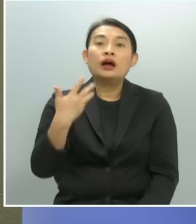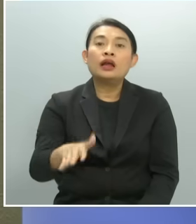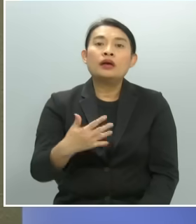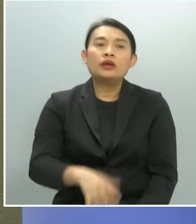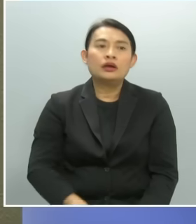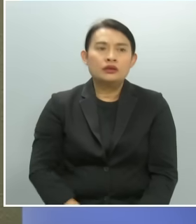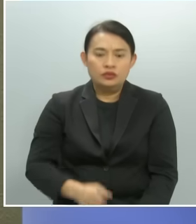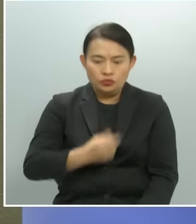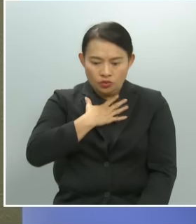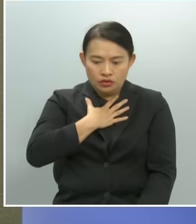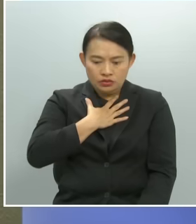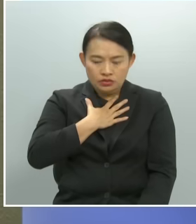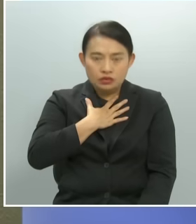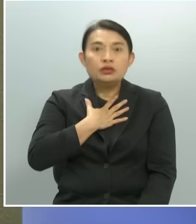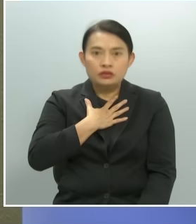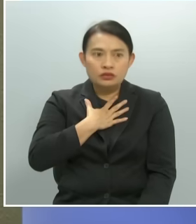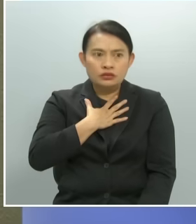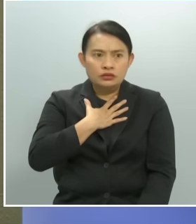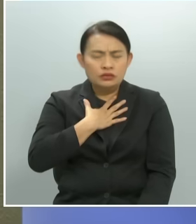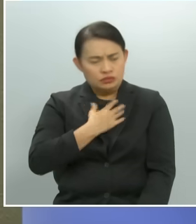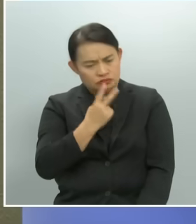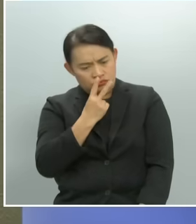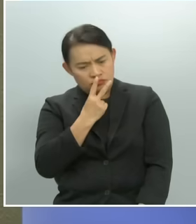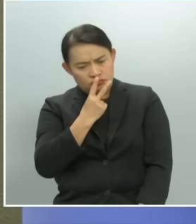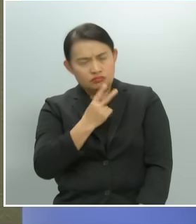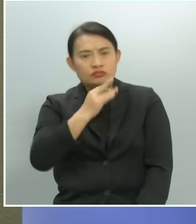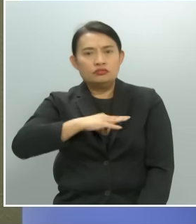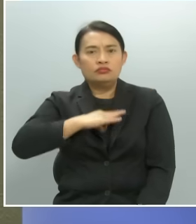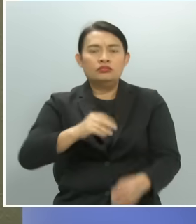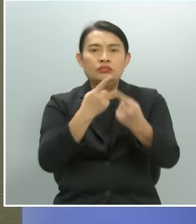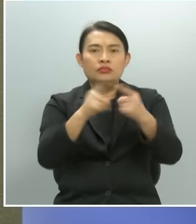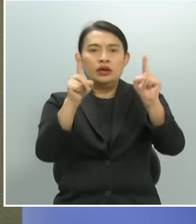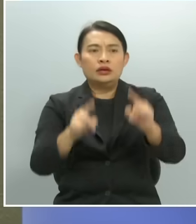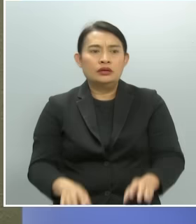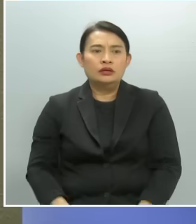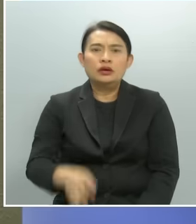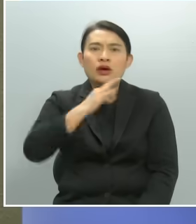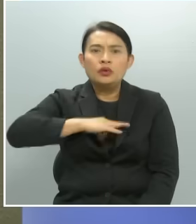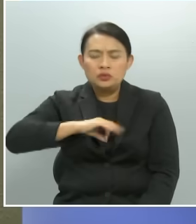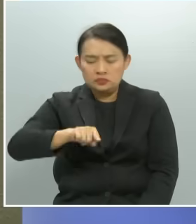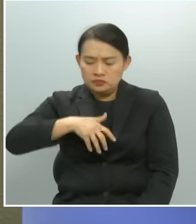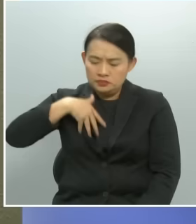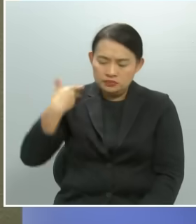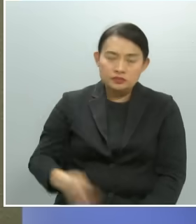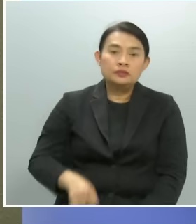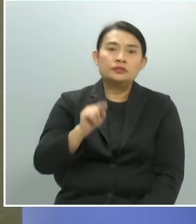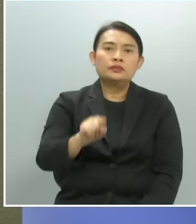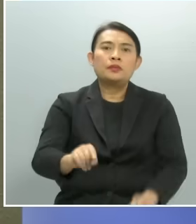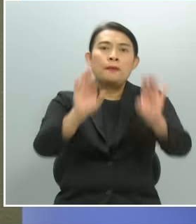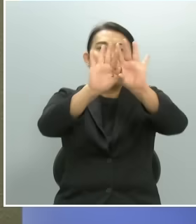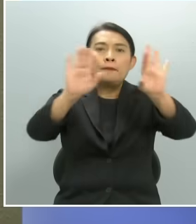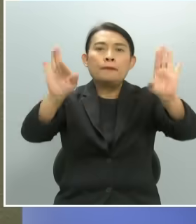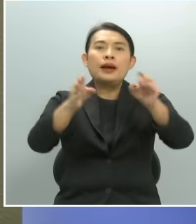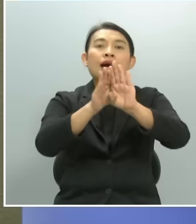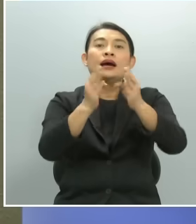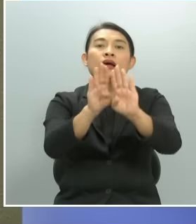ก็เริ่มตกใจแล้วว่าเอ๊ะมันแปลกๆก็กังวลใจเปิดผ้าม่านดูซะหน่อยว่ามันอะไรยังไงจะได้แบบ